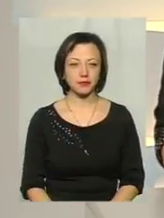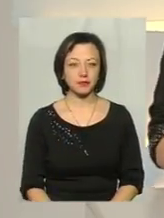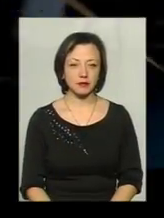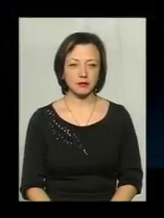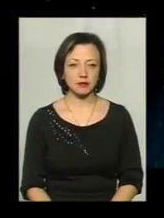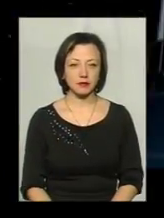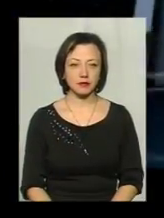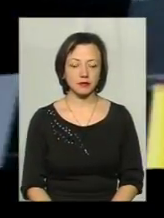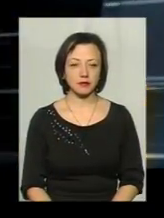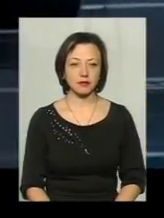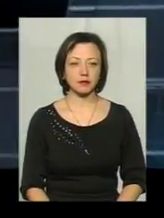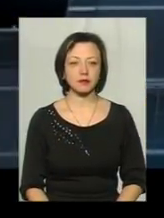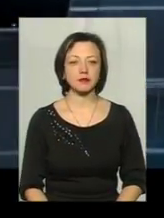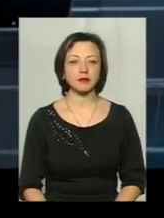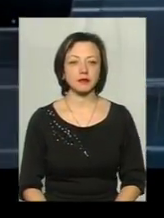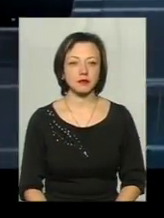сюжет.